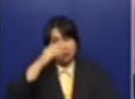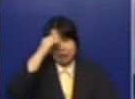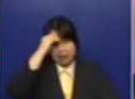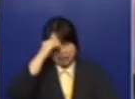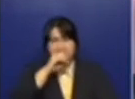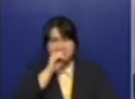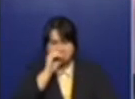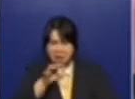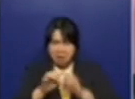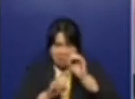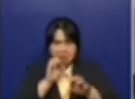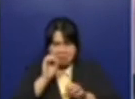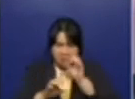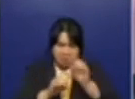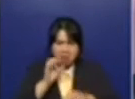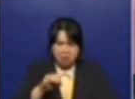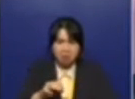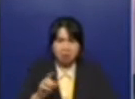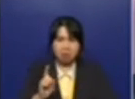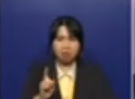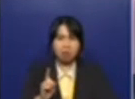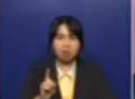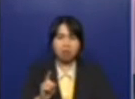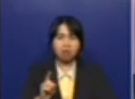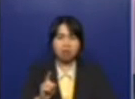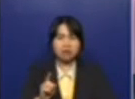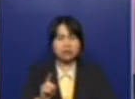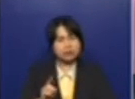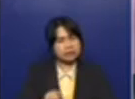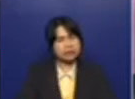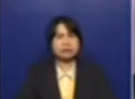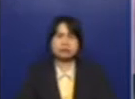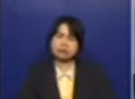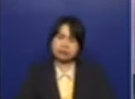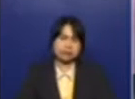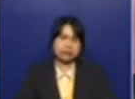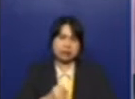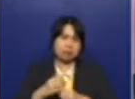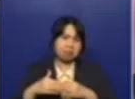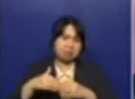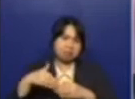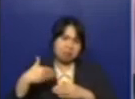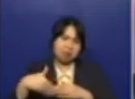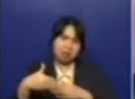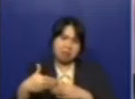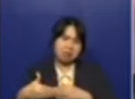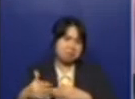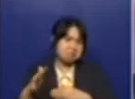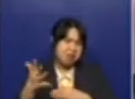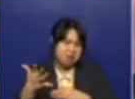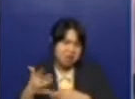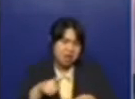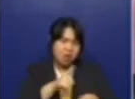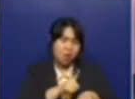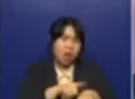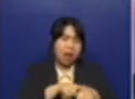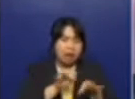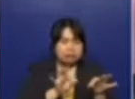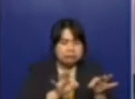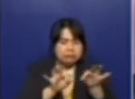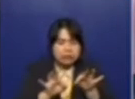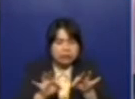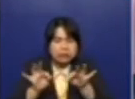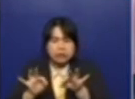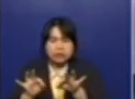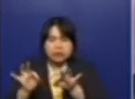ได้พูดกันมากบอกว่าไม่มีอะไรคืบหน้าเป็นการซื้อเวลาเพื่อ